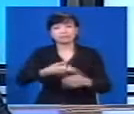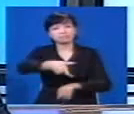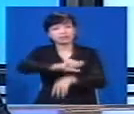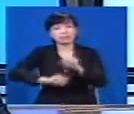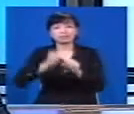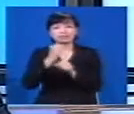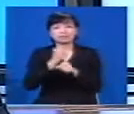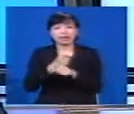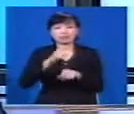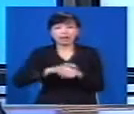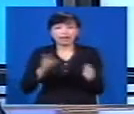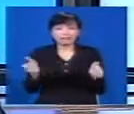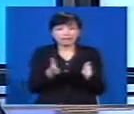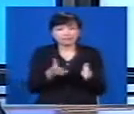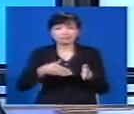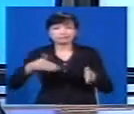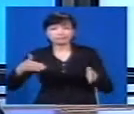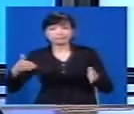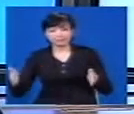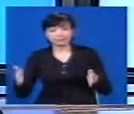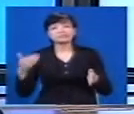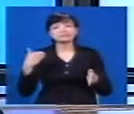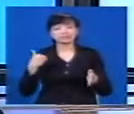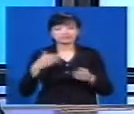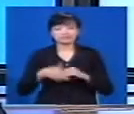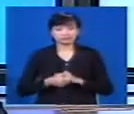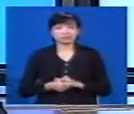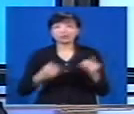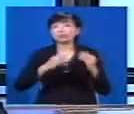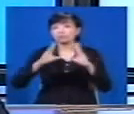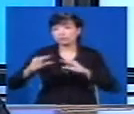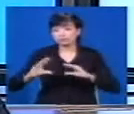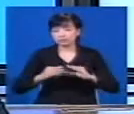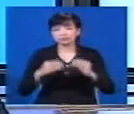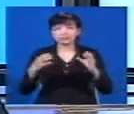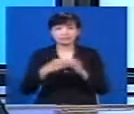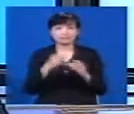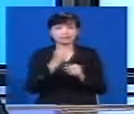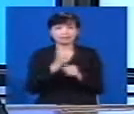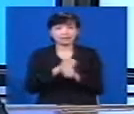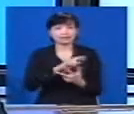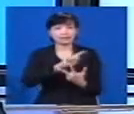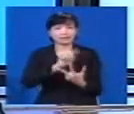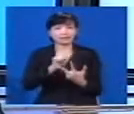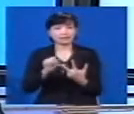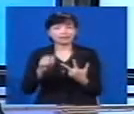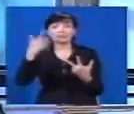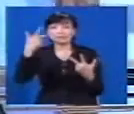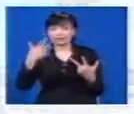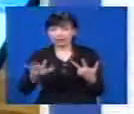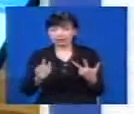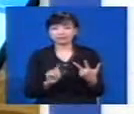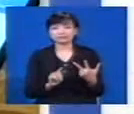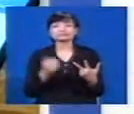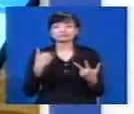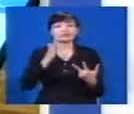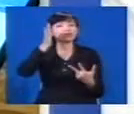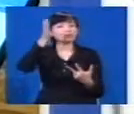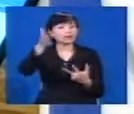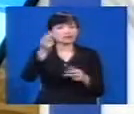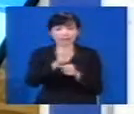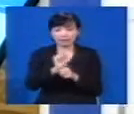นและระยะยาวต่อไปด้วยหลังจากที่มีการประชุมคณะทำงานทั้ง3ด้านเรียบร้อยแล้วนะครับนับจากนี้ไปจะมีการ